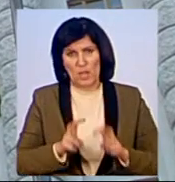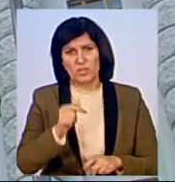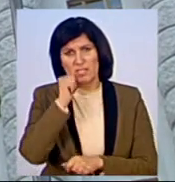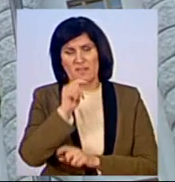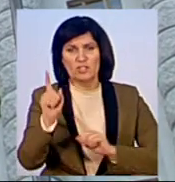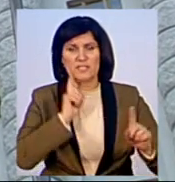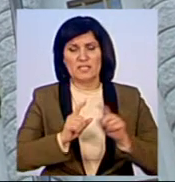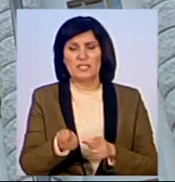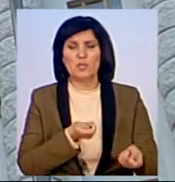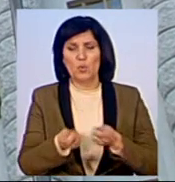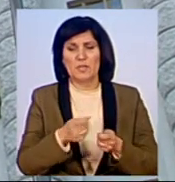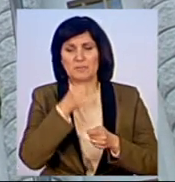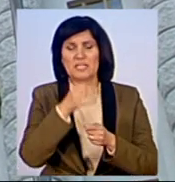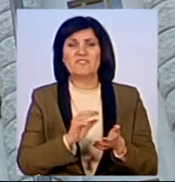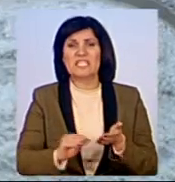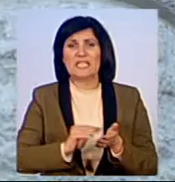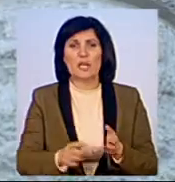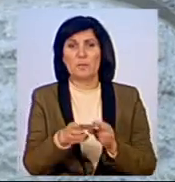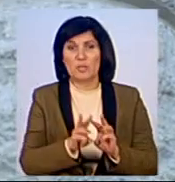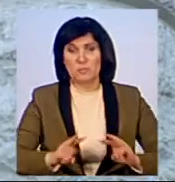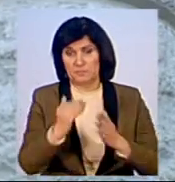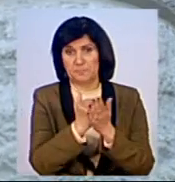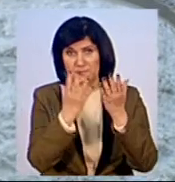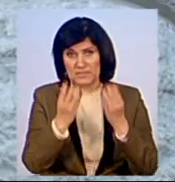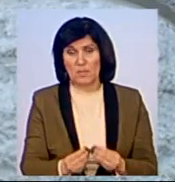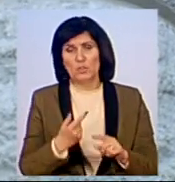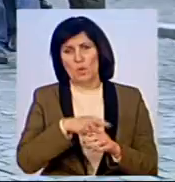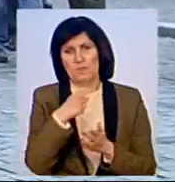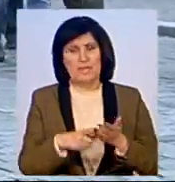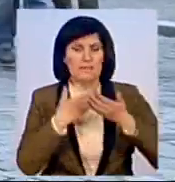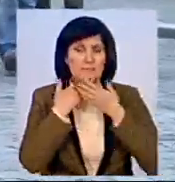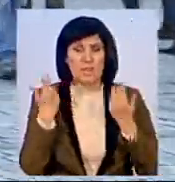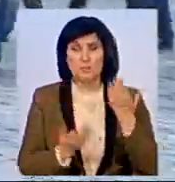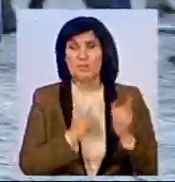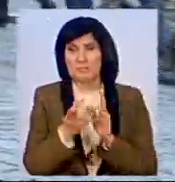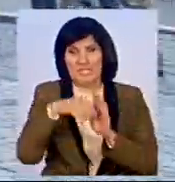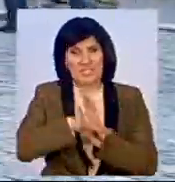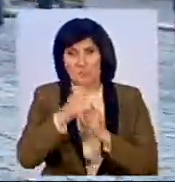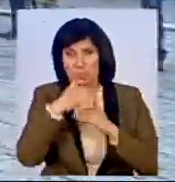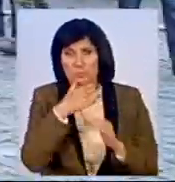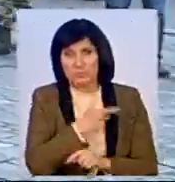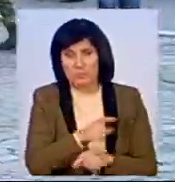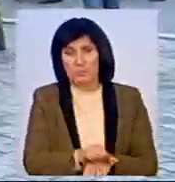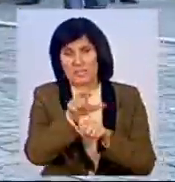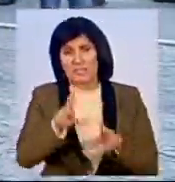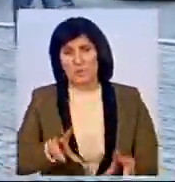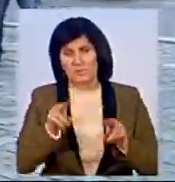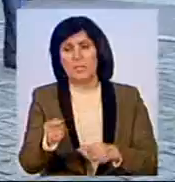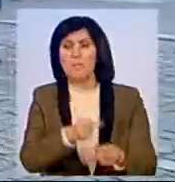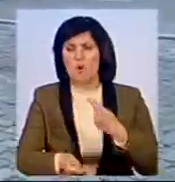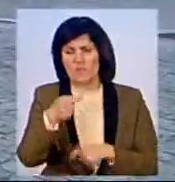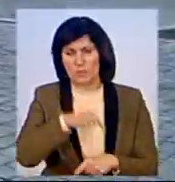нам повідомили в секретаріаті Кабінету міністрів, у порядку денному цього питання немає. Якщо зміни не внесуть найближчим часом, мітингарі обіцяли